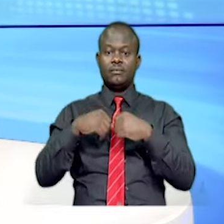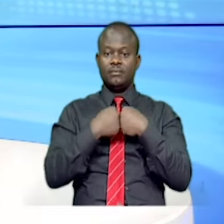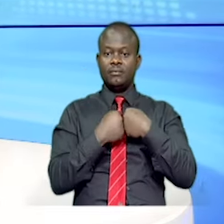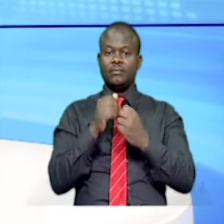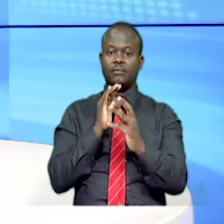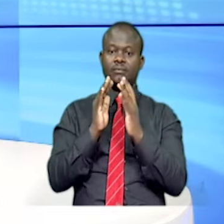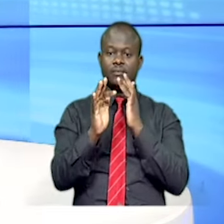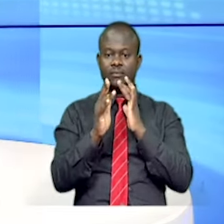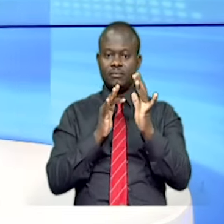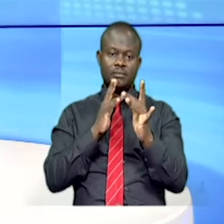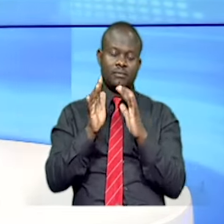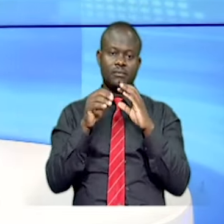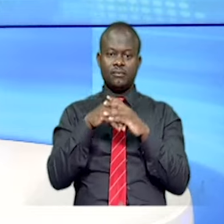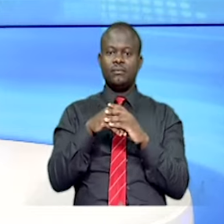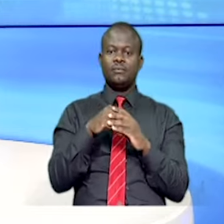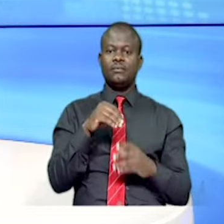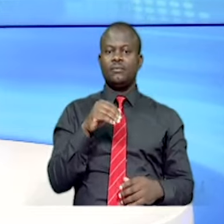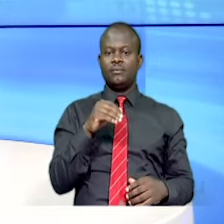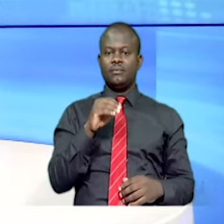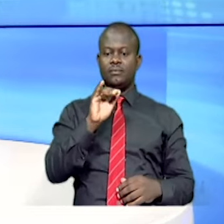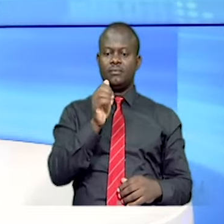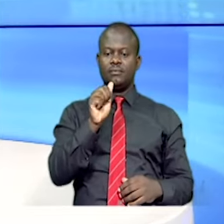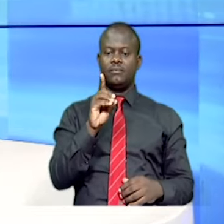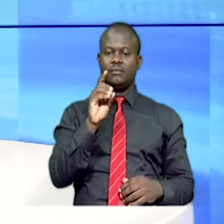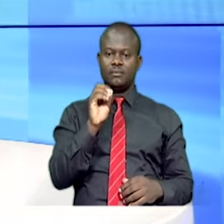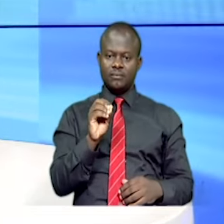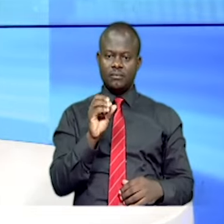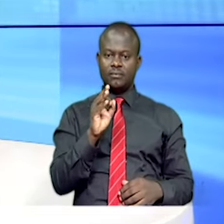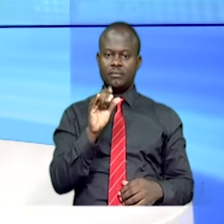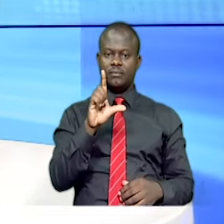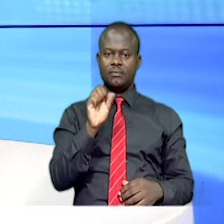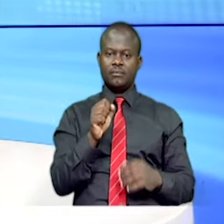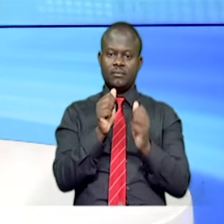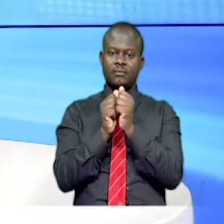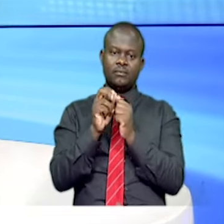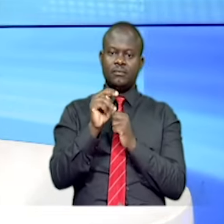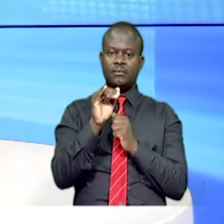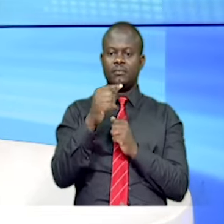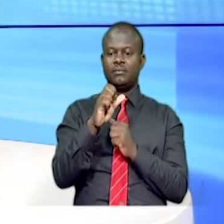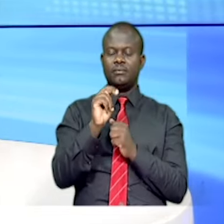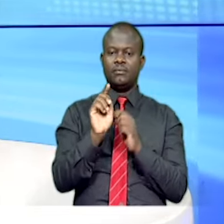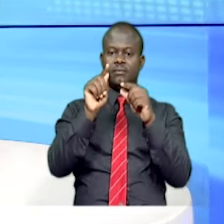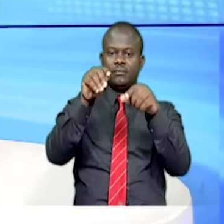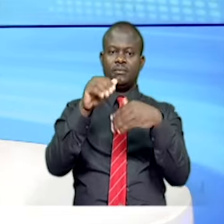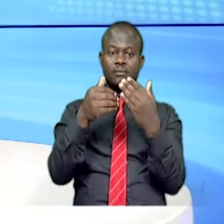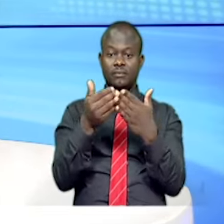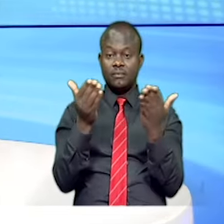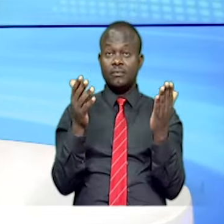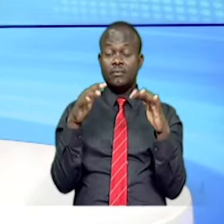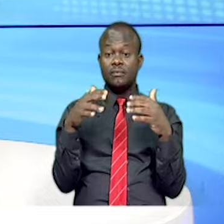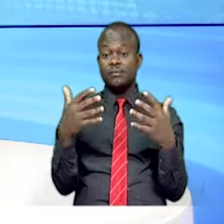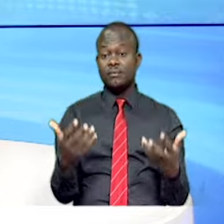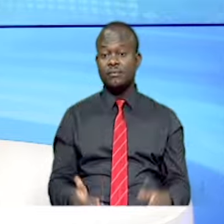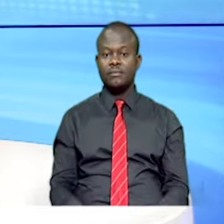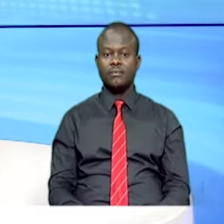n'umuhisi n'umugenzi wacu Jadofisi tuyishime ari kumwe na Nigena Oscar bagiyeyo mwabisanze mute